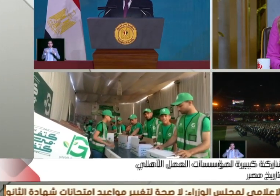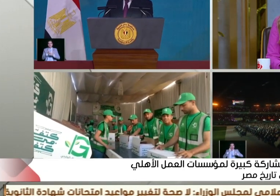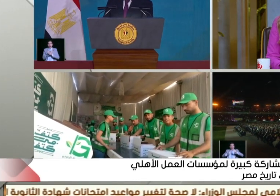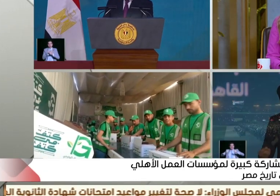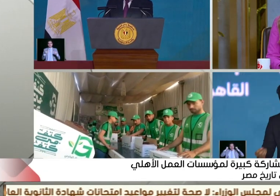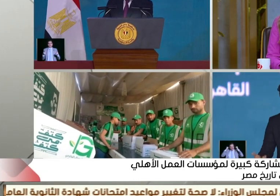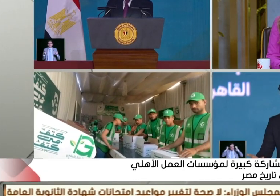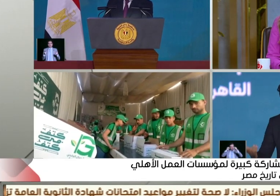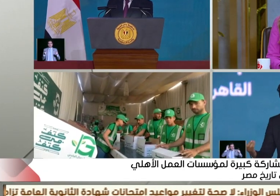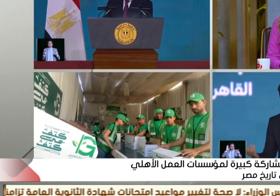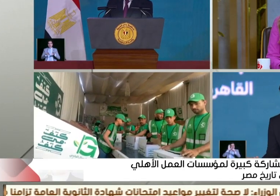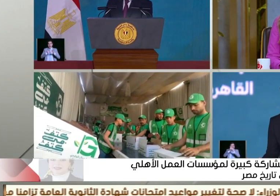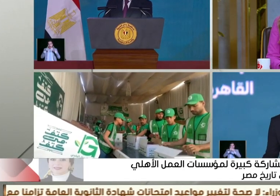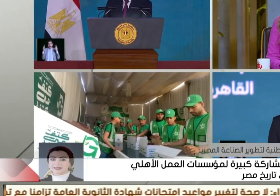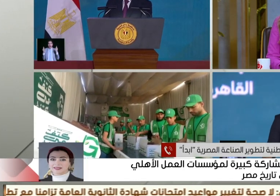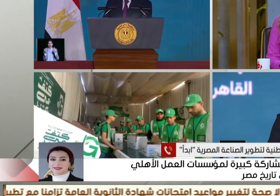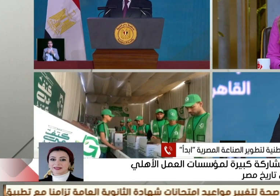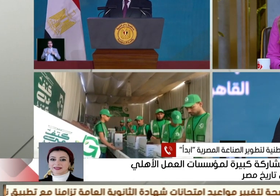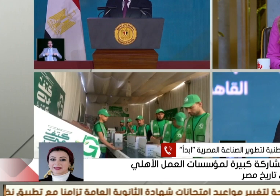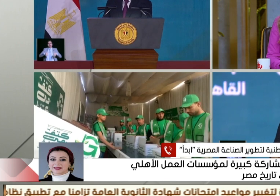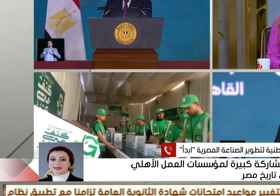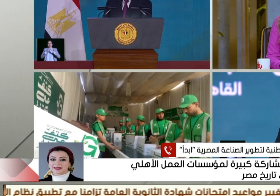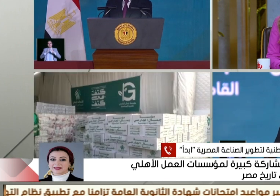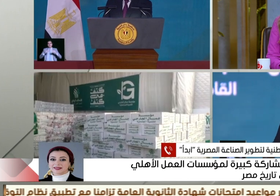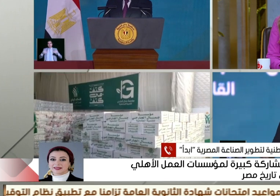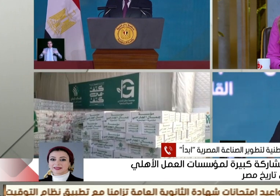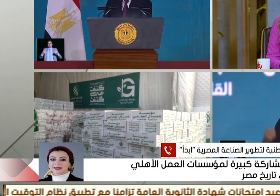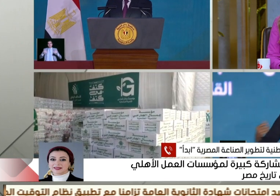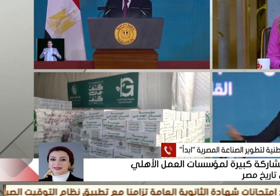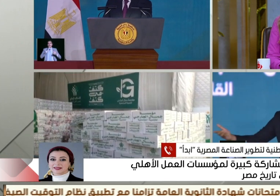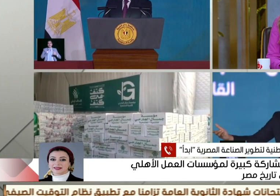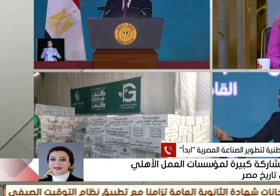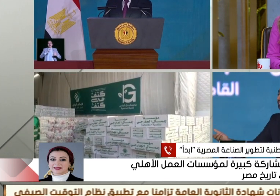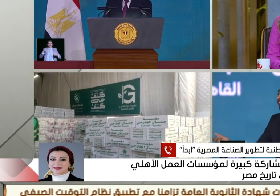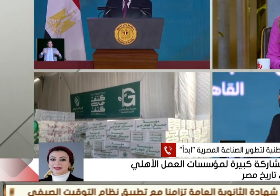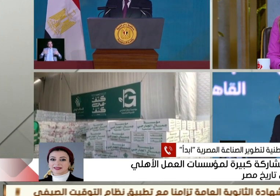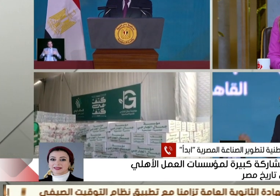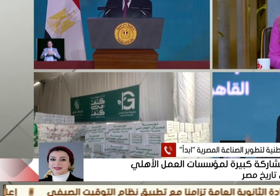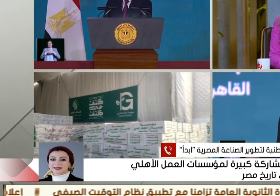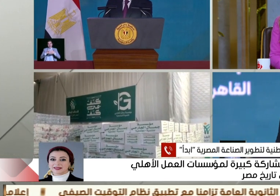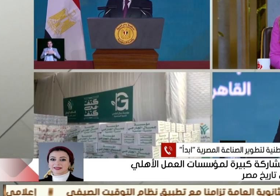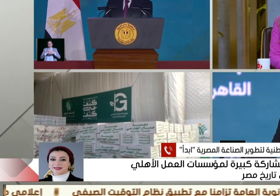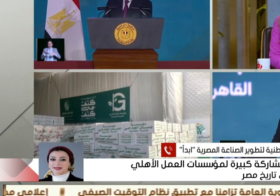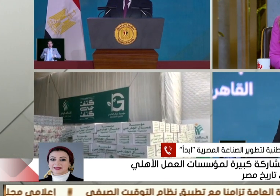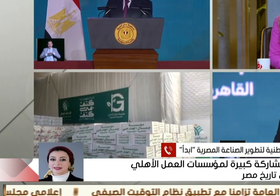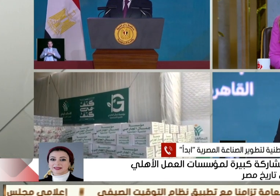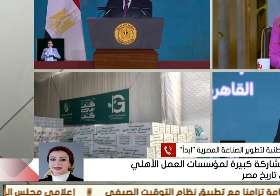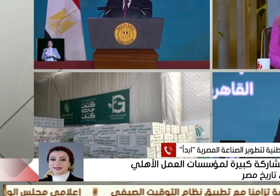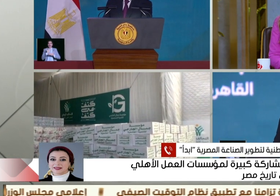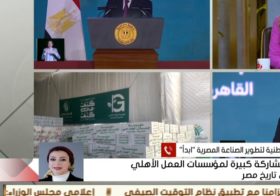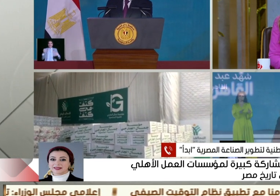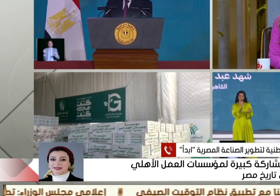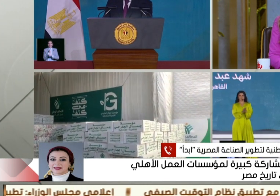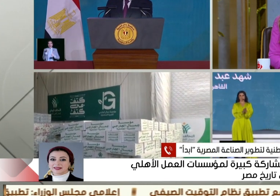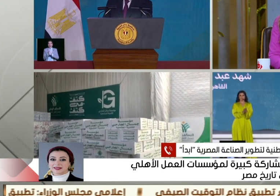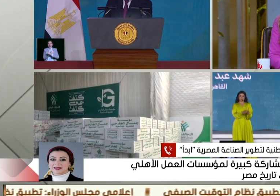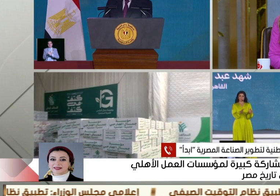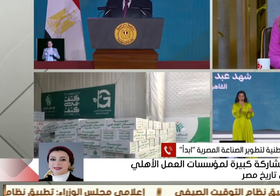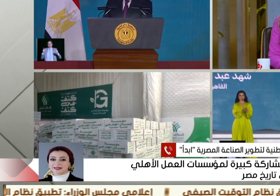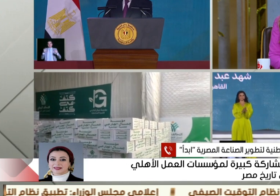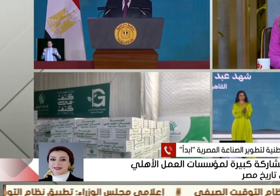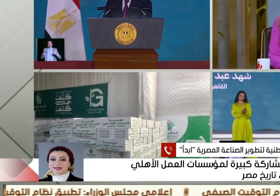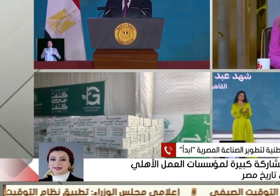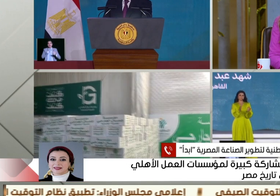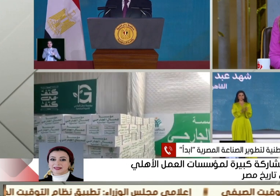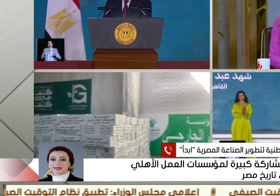في محور من المحاور الرئيسيه عندنا في المبادره هو محور دعم الصناعه المحور دعم الصناعه ده الهدف الرئيسي